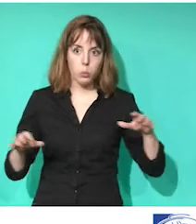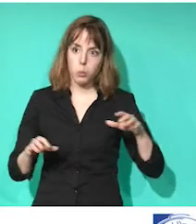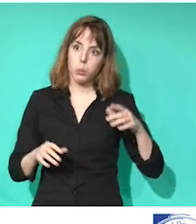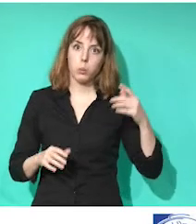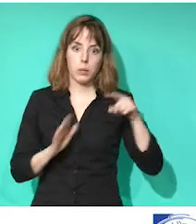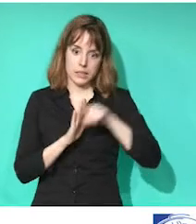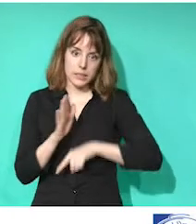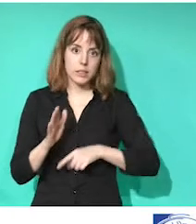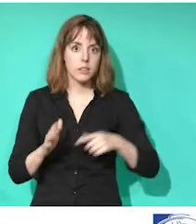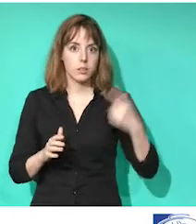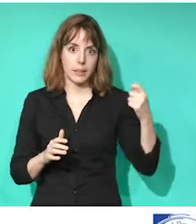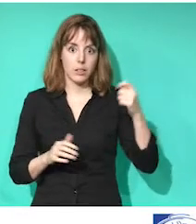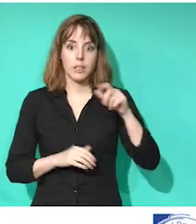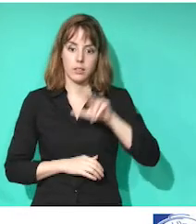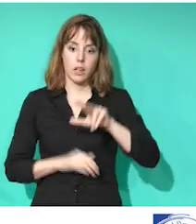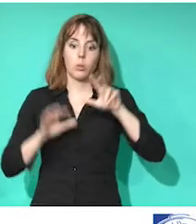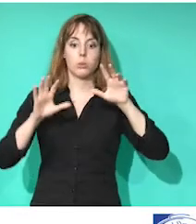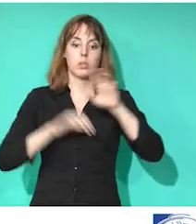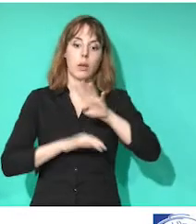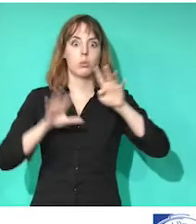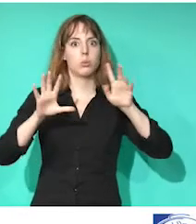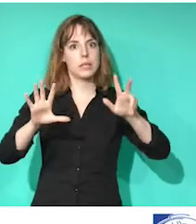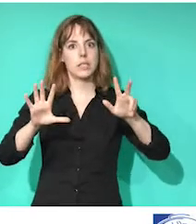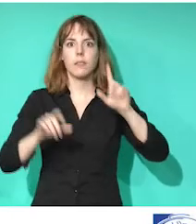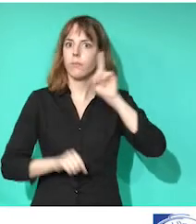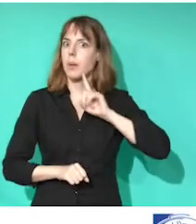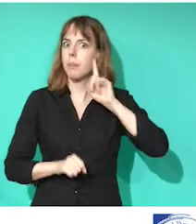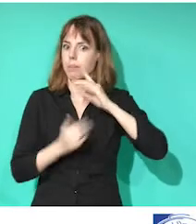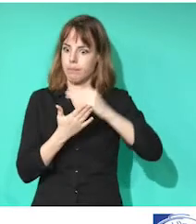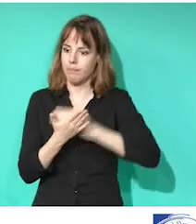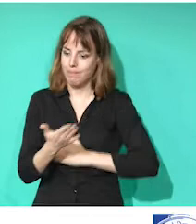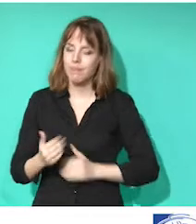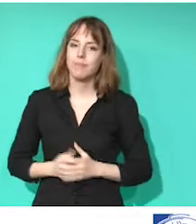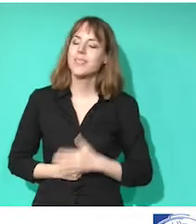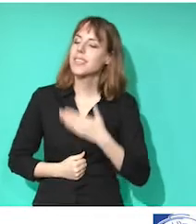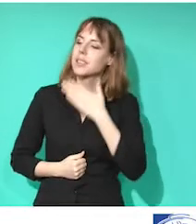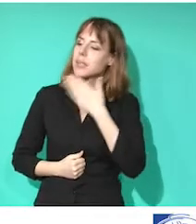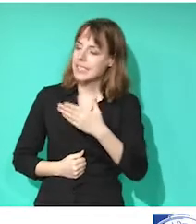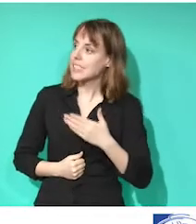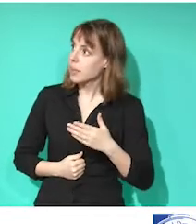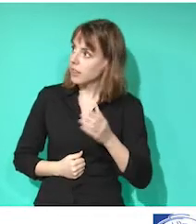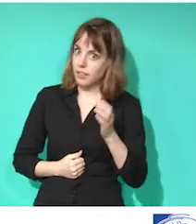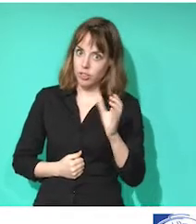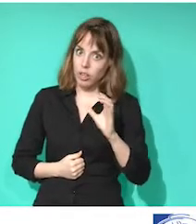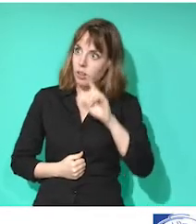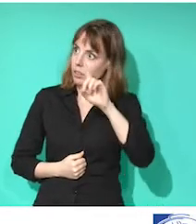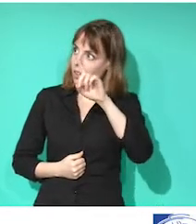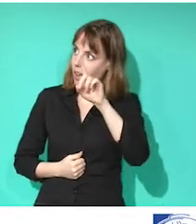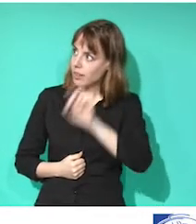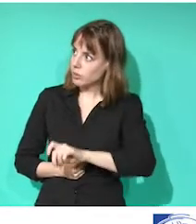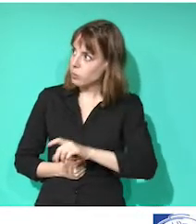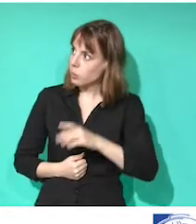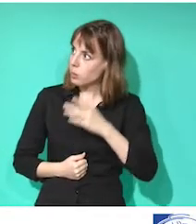du président Del Planque. Merci beaucoup, Simon. À ce stade, je voudrais poser une question à Charlotte. Et j'allais dire, c'est l'arbitre international de hockey sur